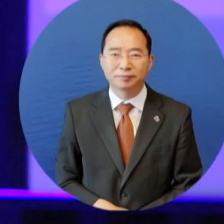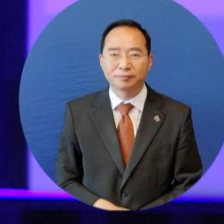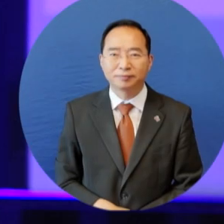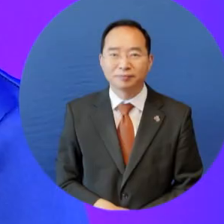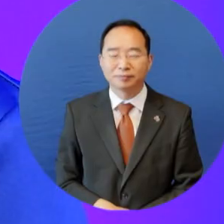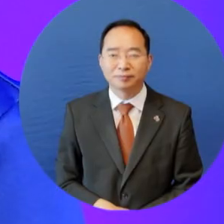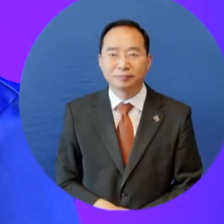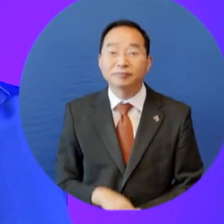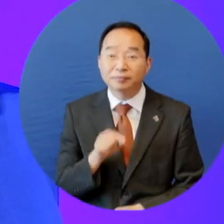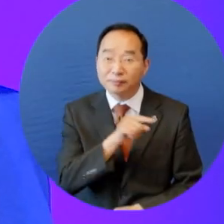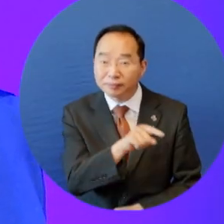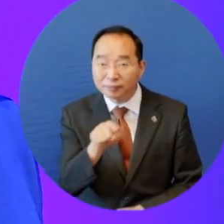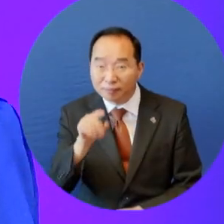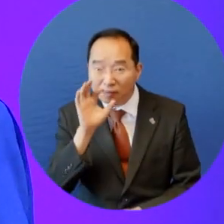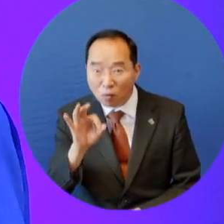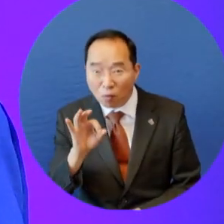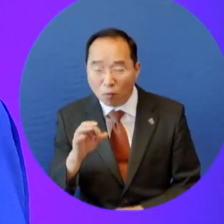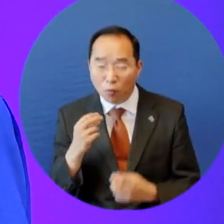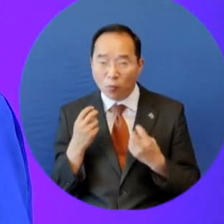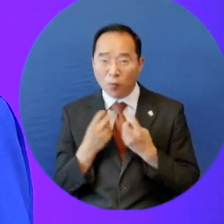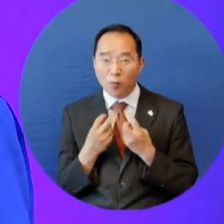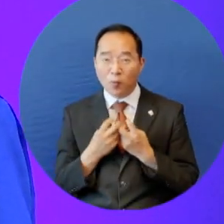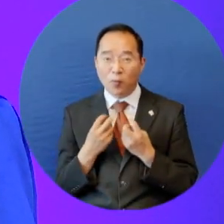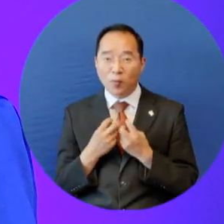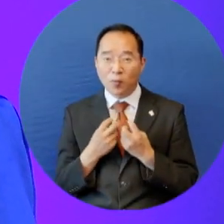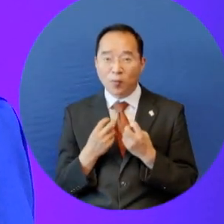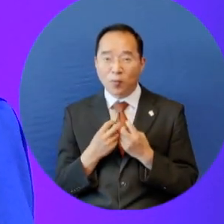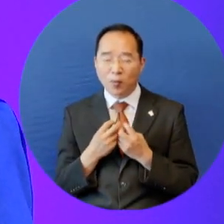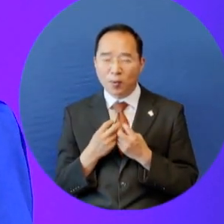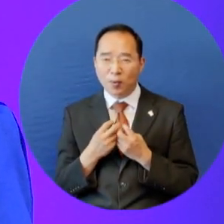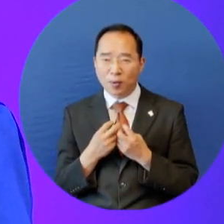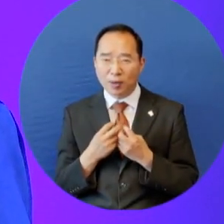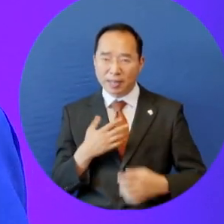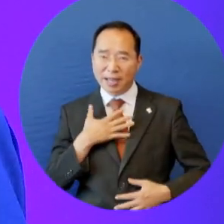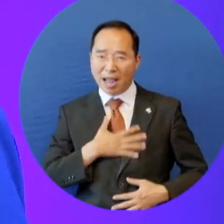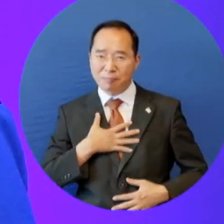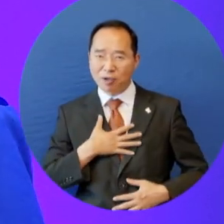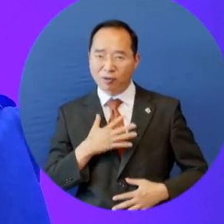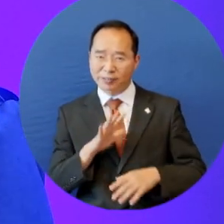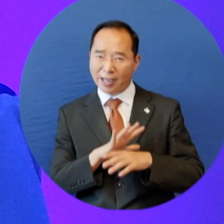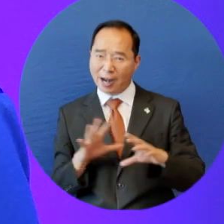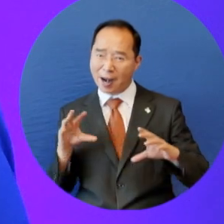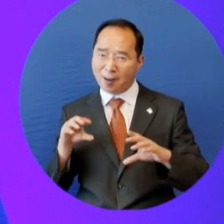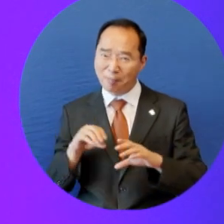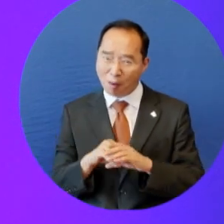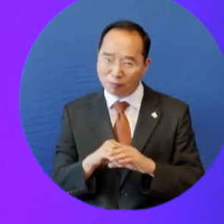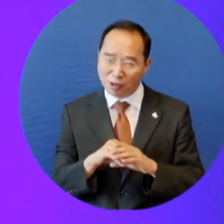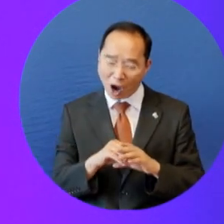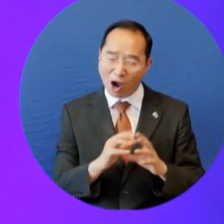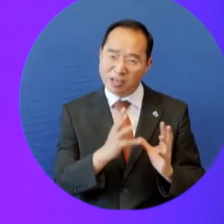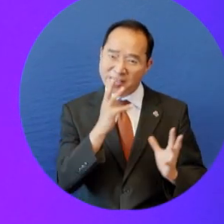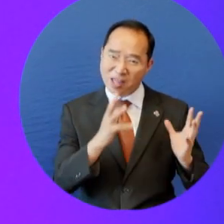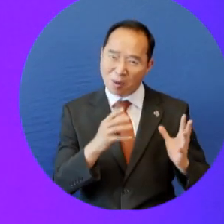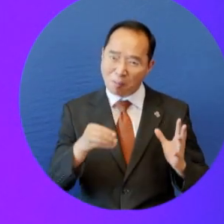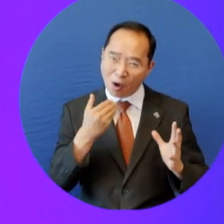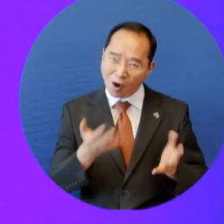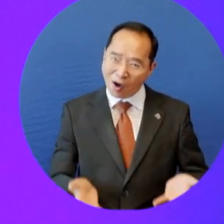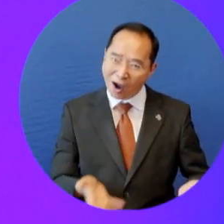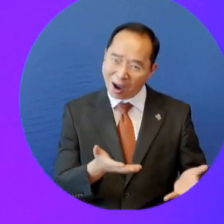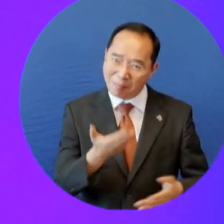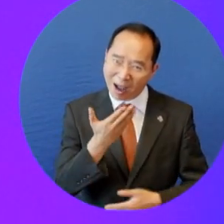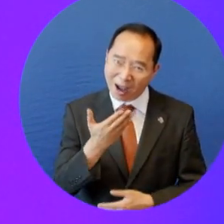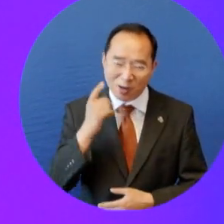때문입니다. 그래서 저는 이런 것들을 어떻게 조금 더잘 버무려서 사람들에게 제안을